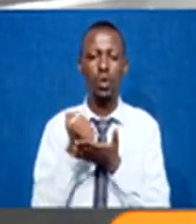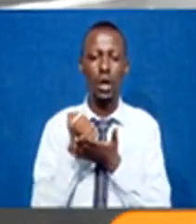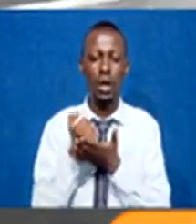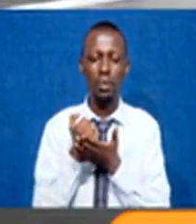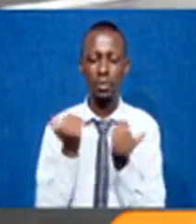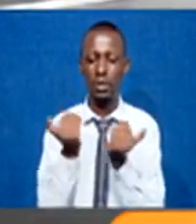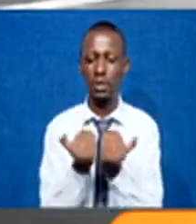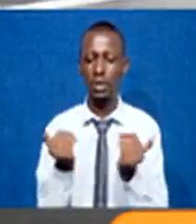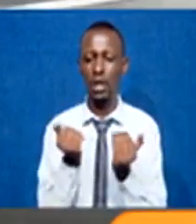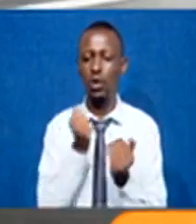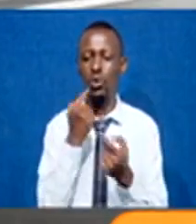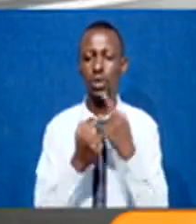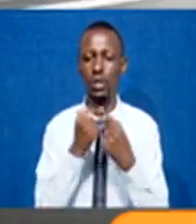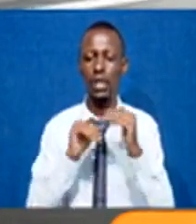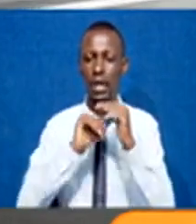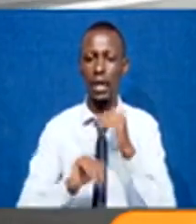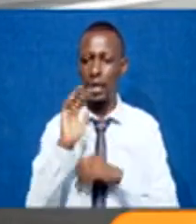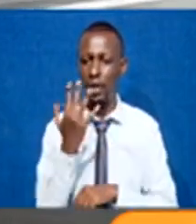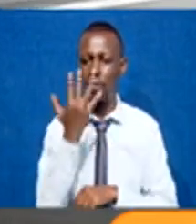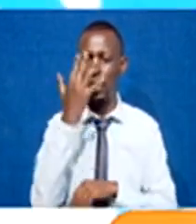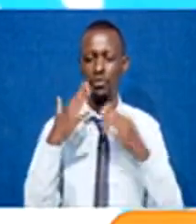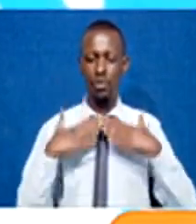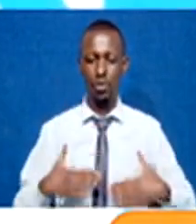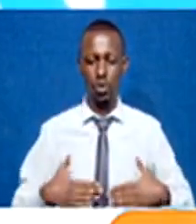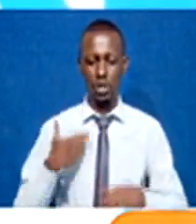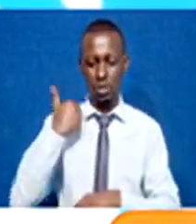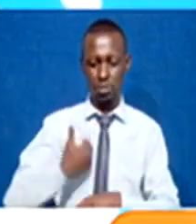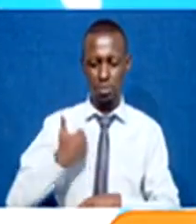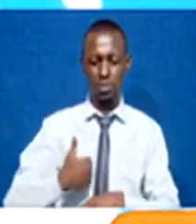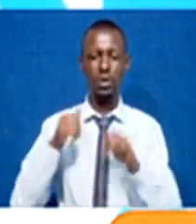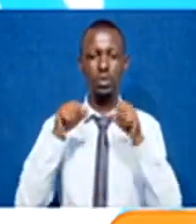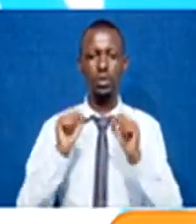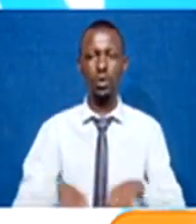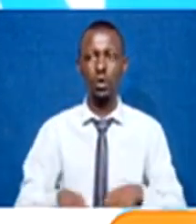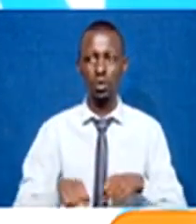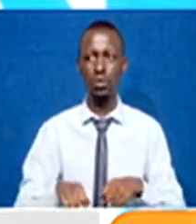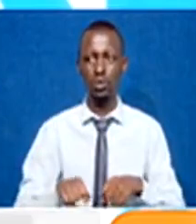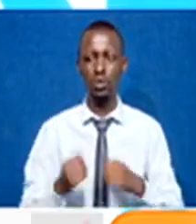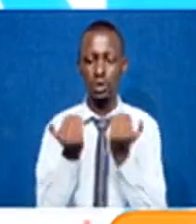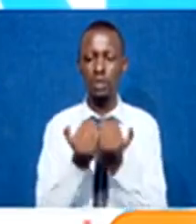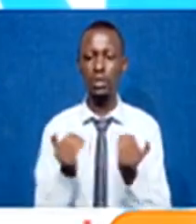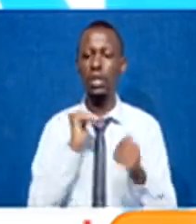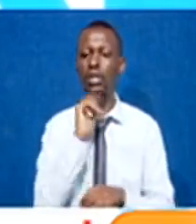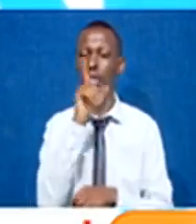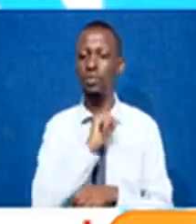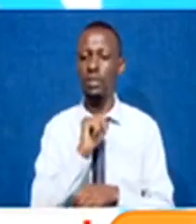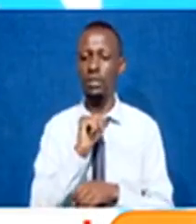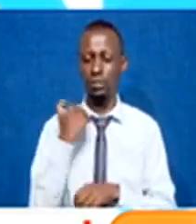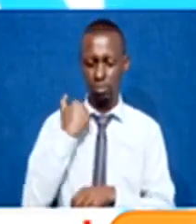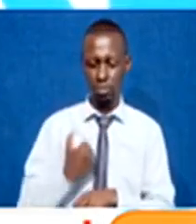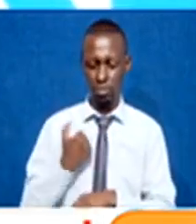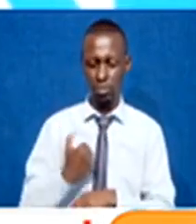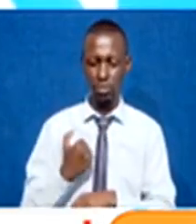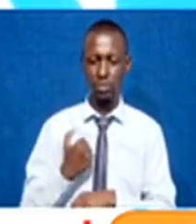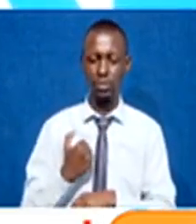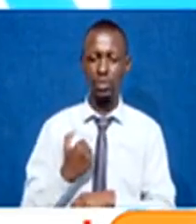ya umri wa miaka mitano. Van has to take samples from a dead child within 24 hours. Because if the child